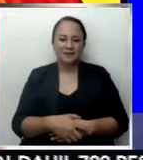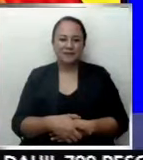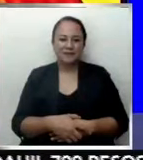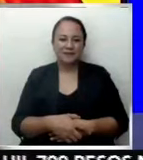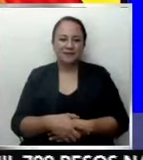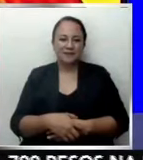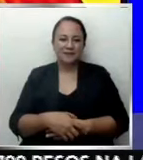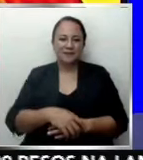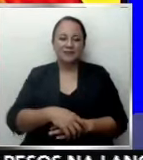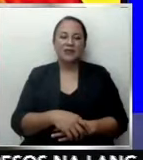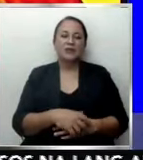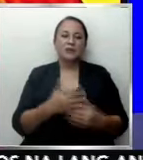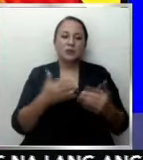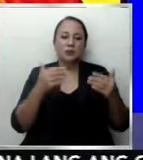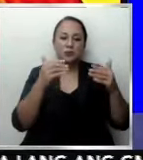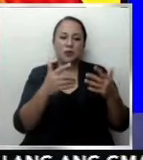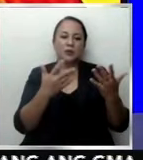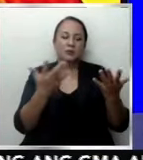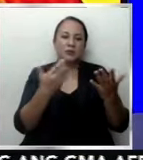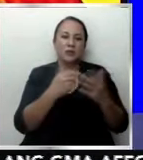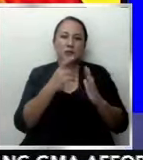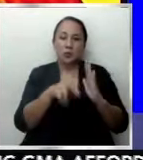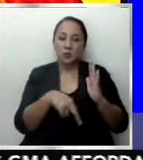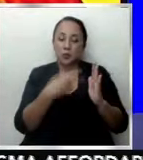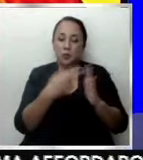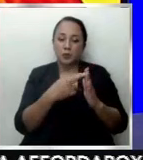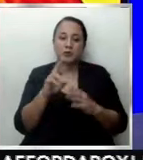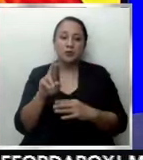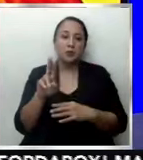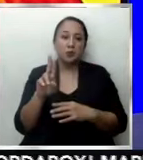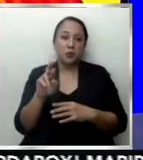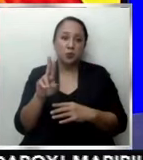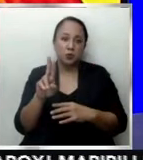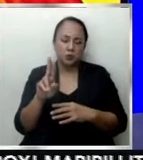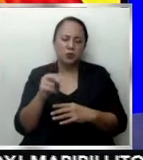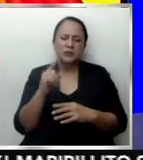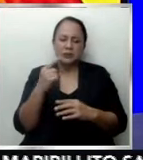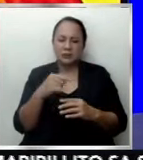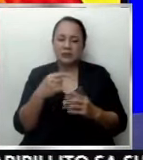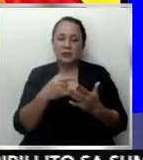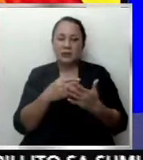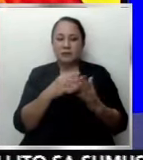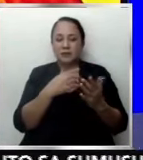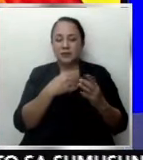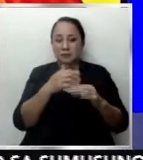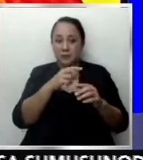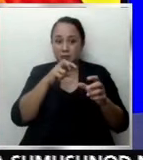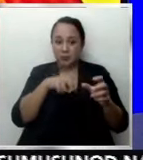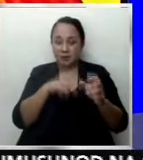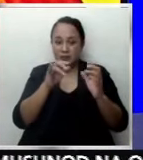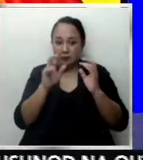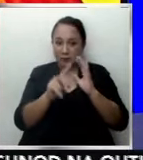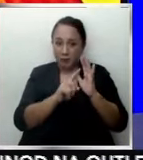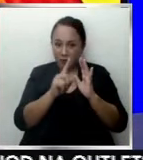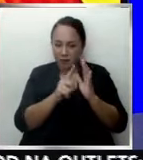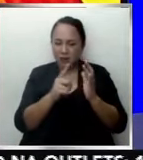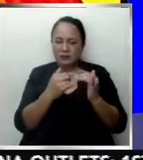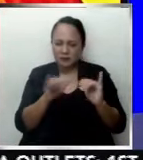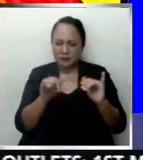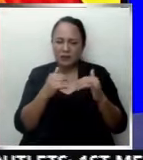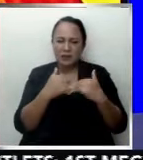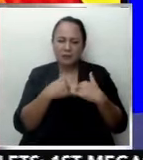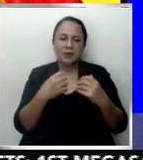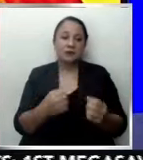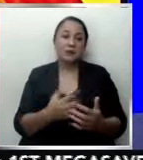full of dedication para sa kanyang role si Rudo Madrid, kahit behind the scenes ng action-packed series na Black Rider. At mas inspired pa siya